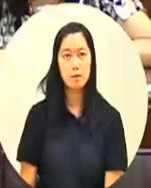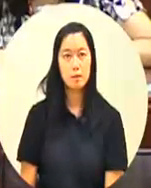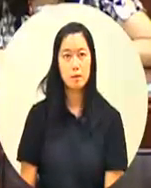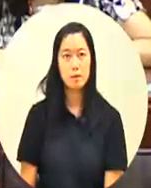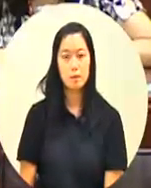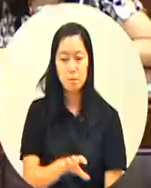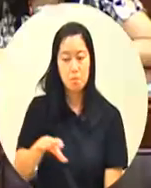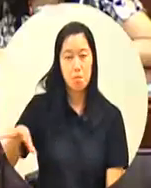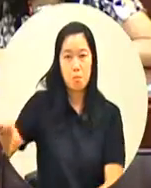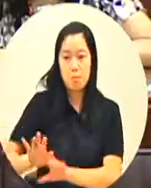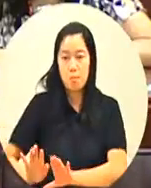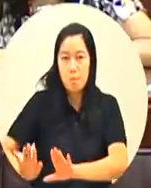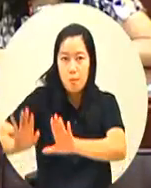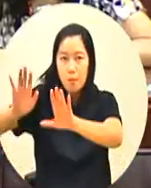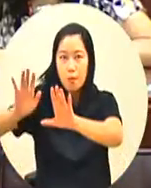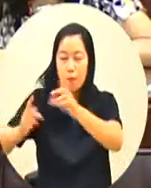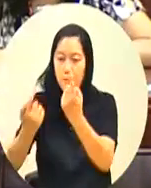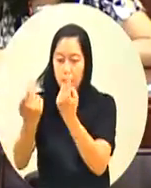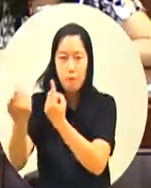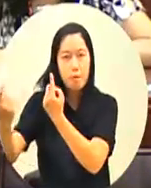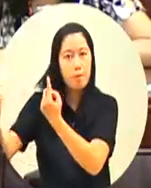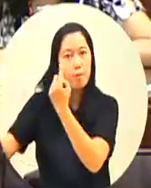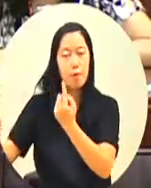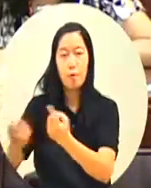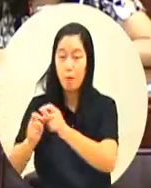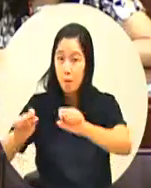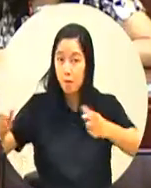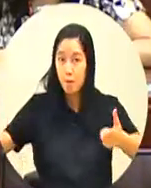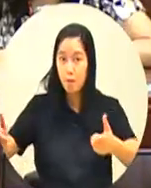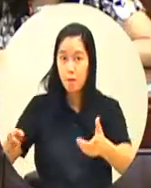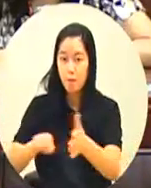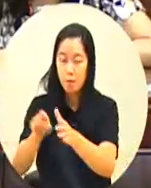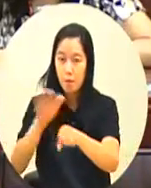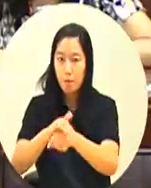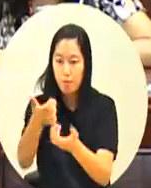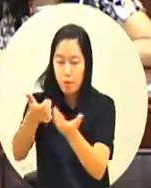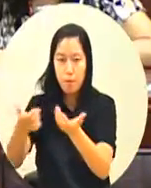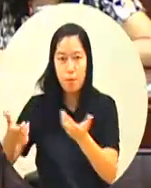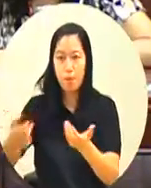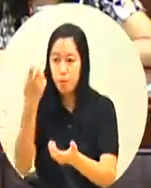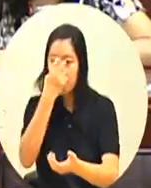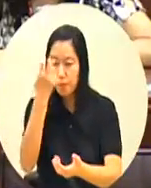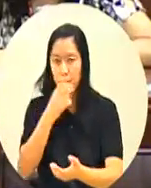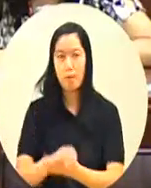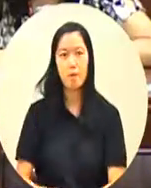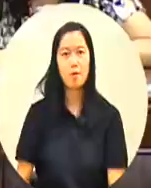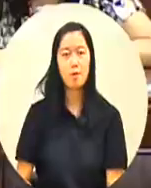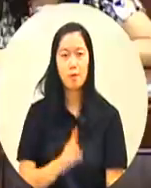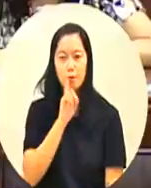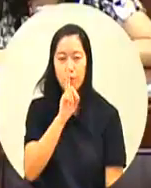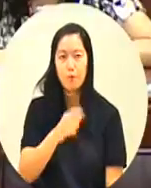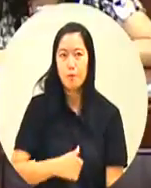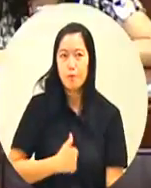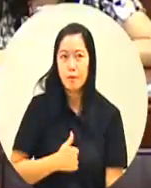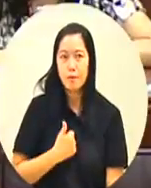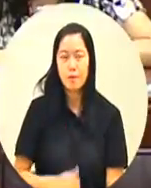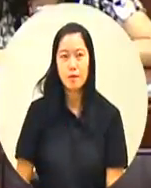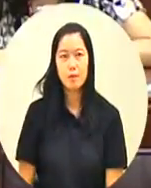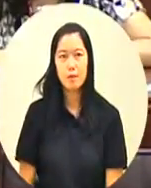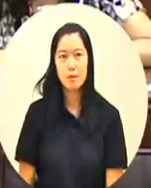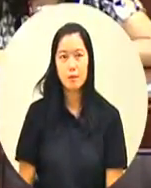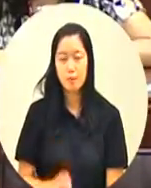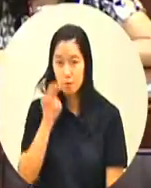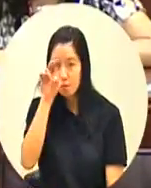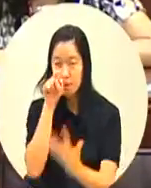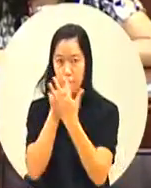自进步的状况，其实我们有24个专家委员分组在审哦。其实坦白讲，那个很容易 分吃很多 看出